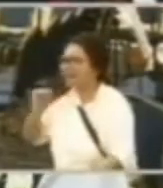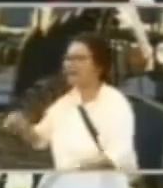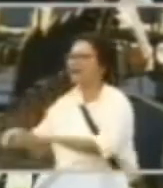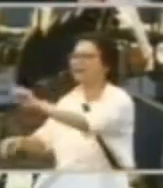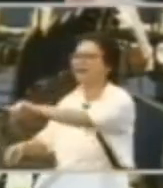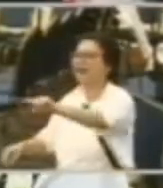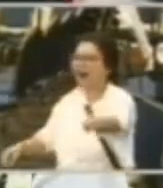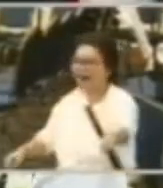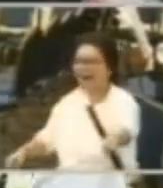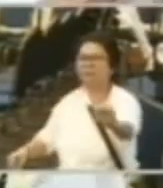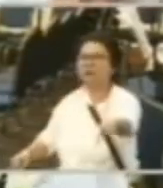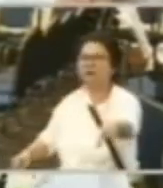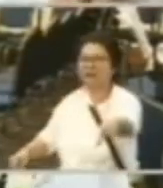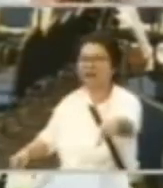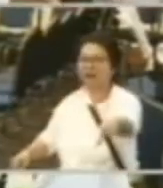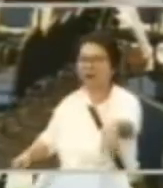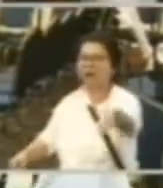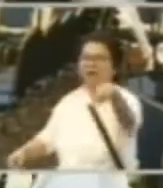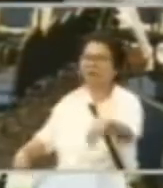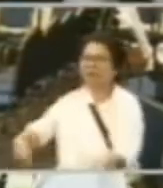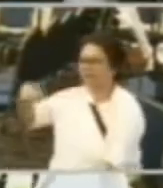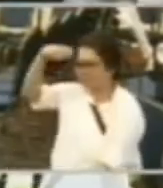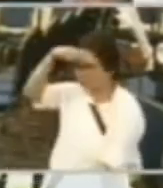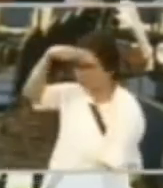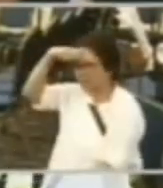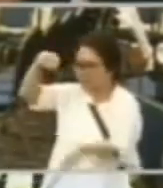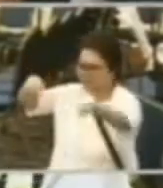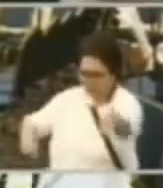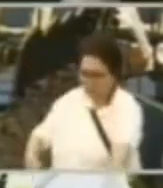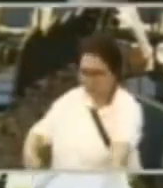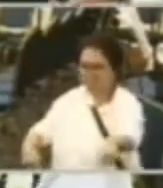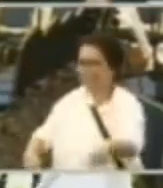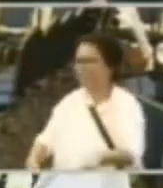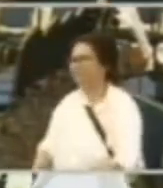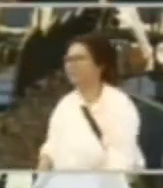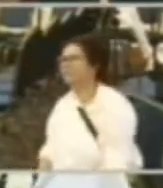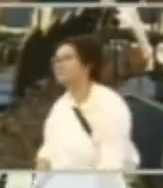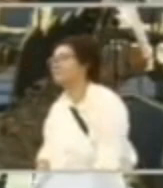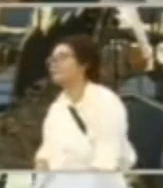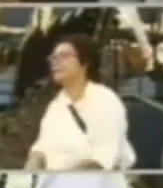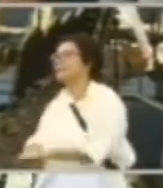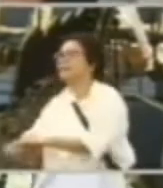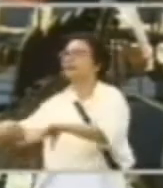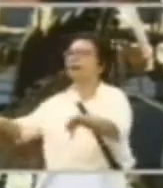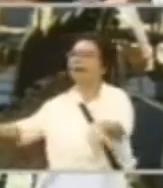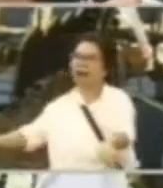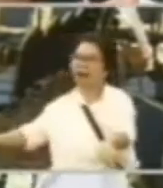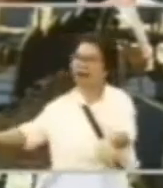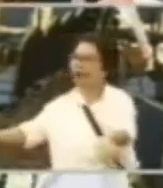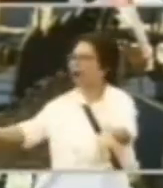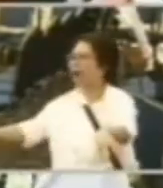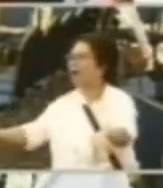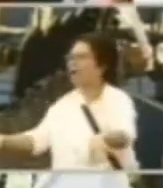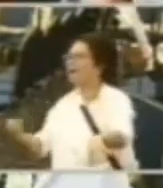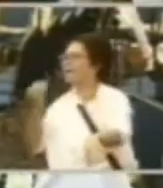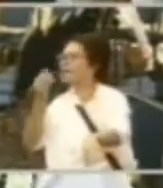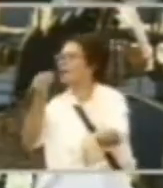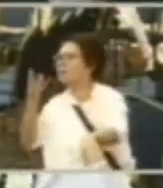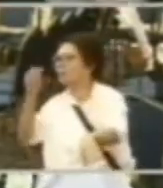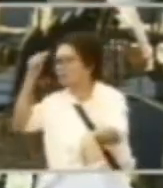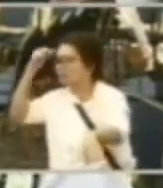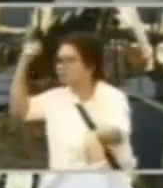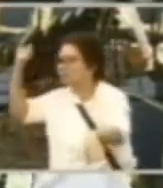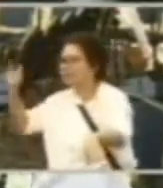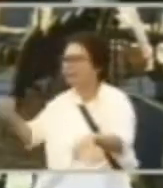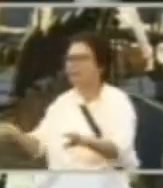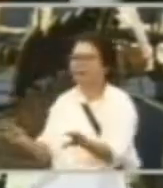Lalu saya tanya kepada anak-anak SD. Anak SD kan spontan, apalagi SD Jakarta. Ngomong dulu baru mikir. Saya tanya,